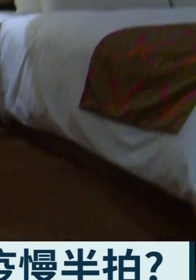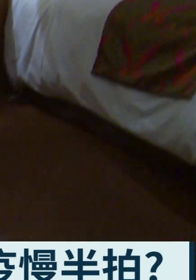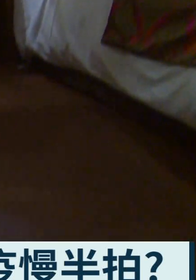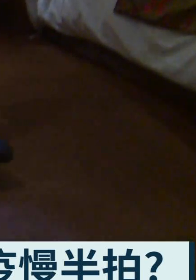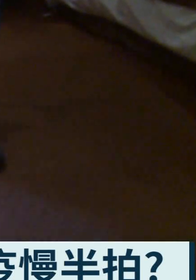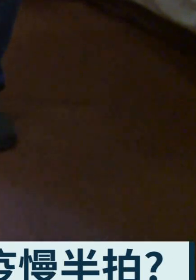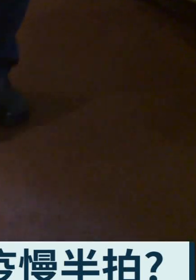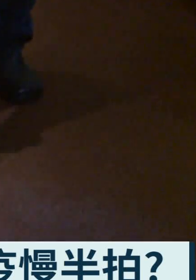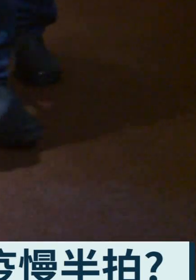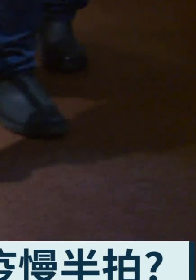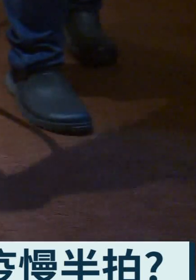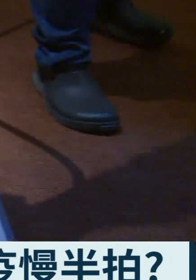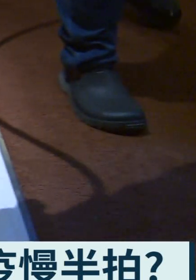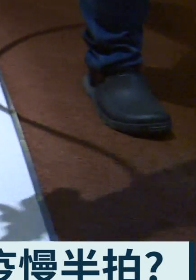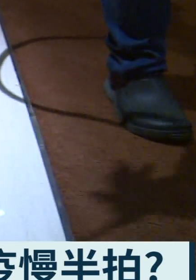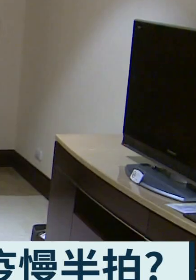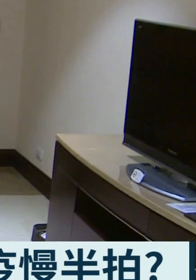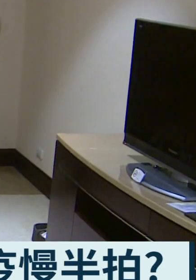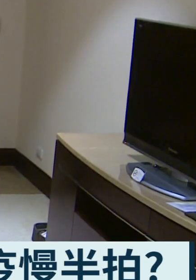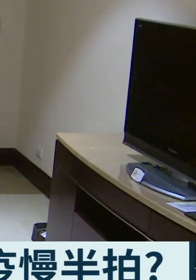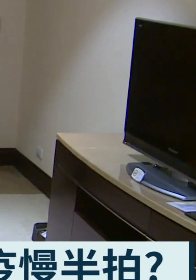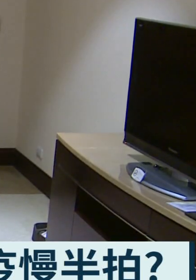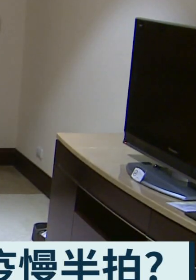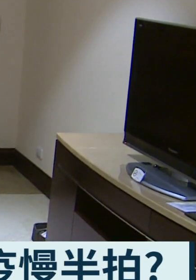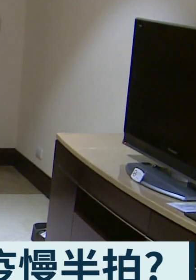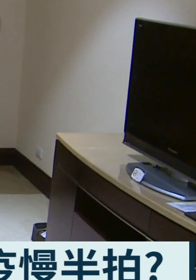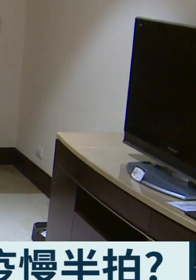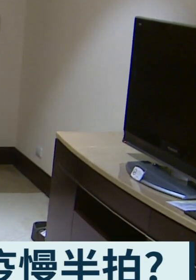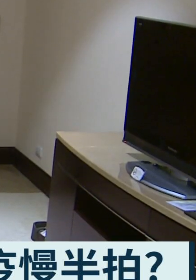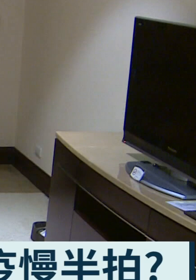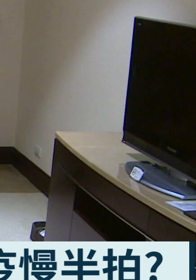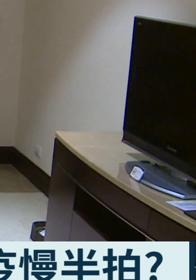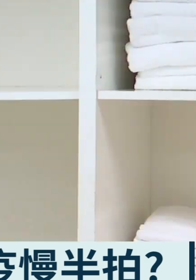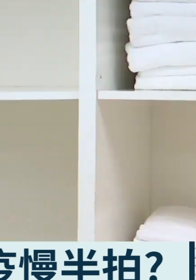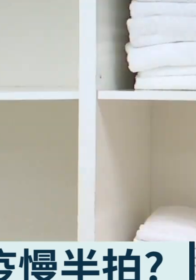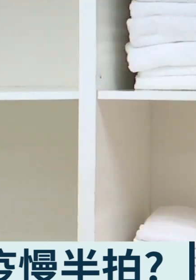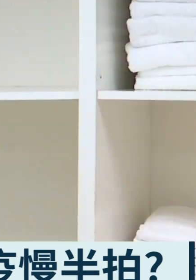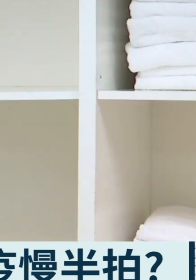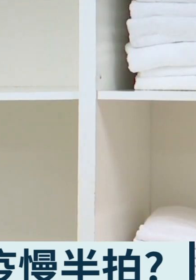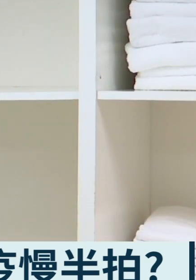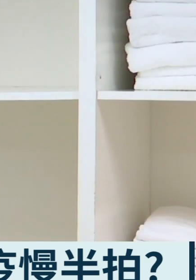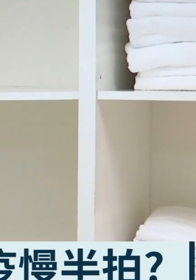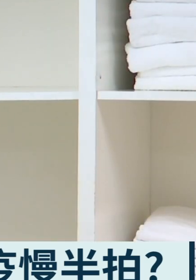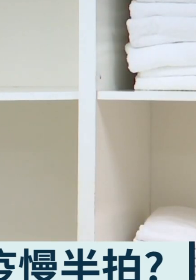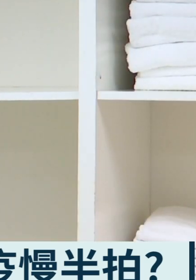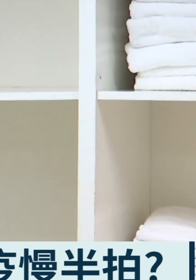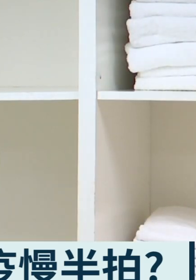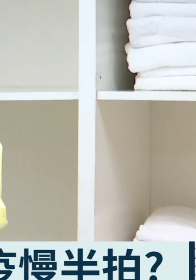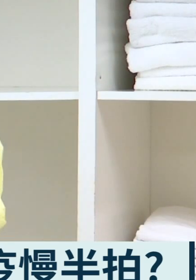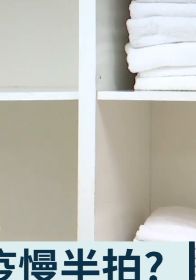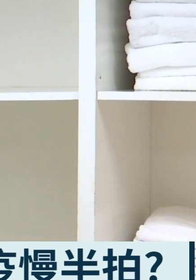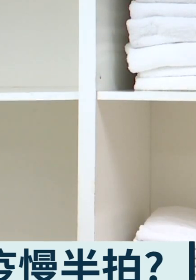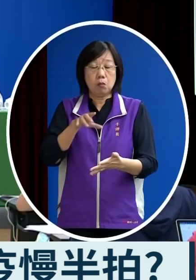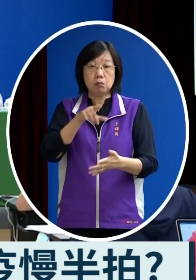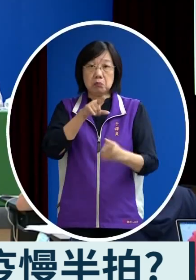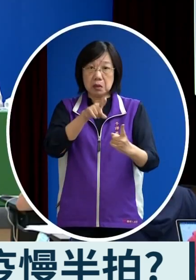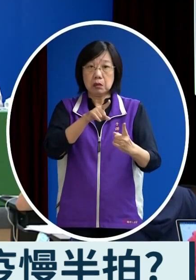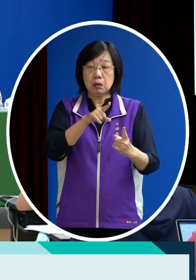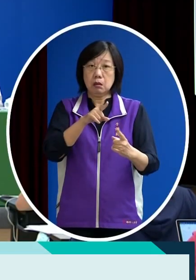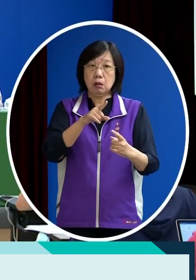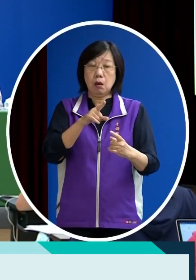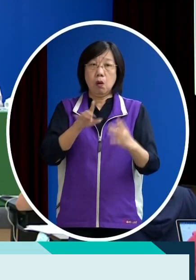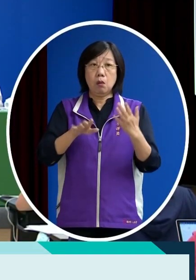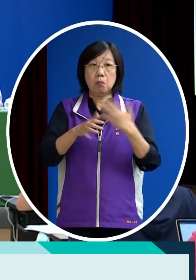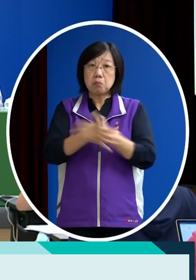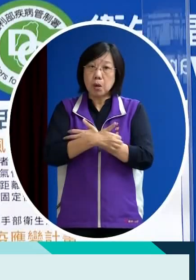特饭店的外包商一并列为居家隔离对象，但指挥中心没有采纳，这防疫是否慢半拍？ 有